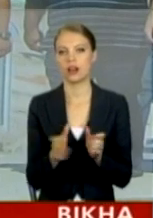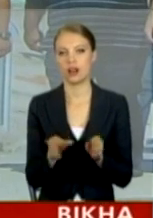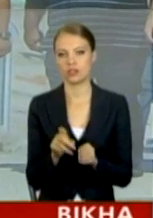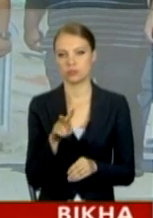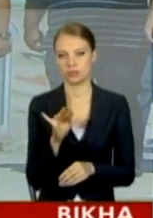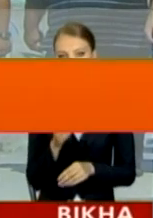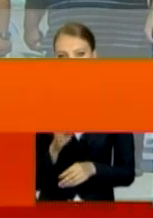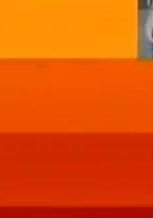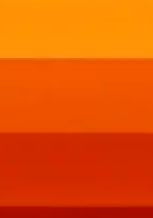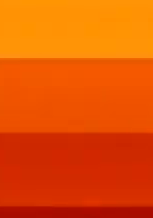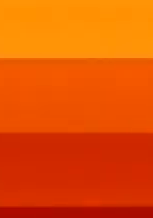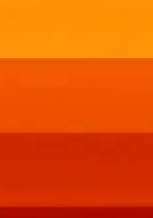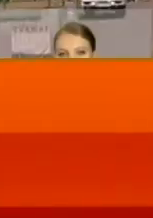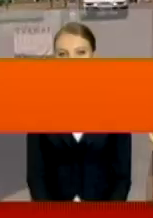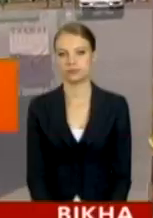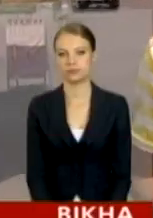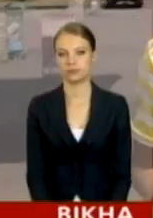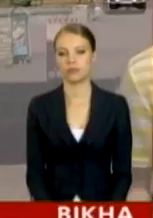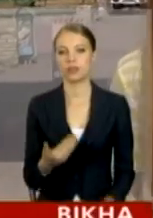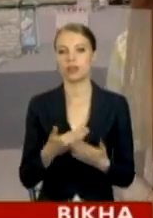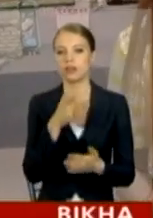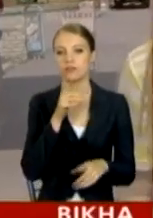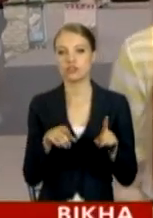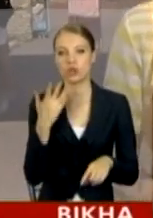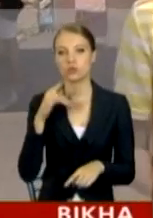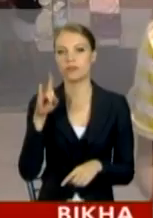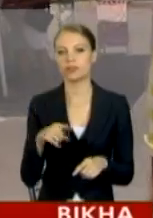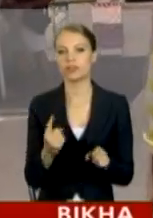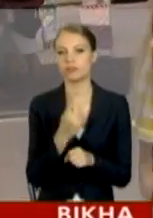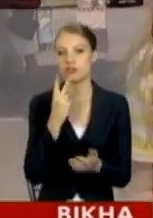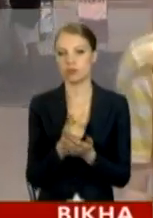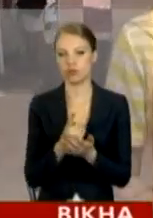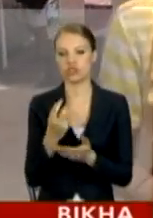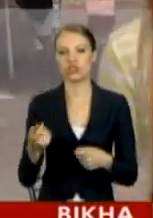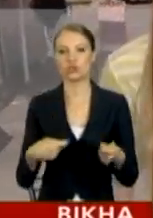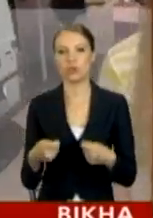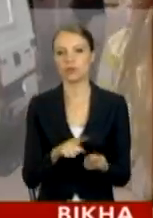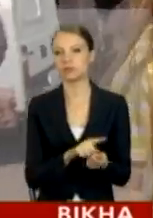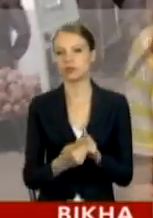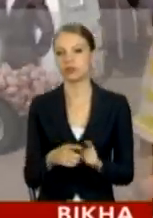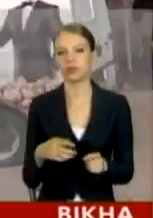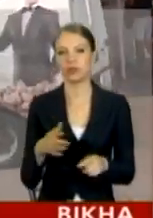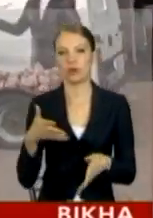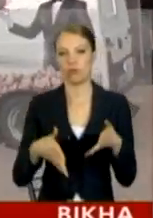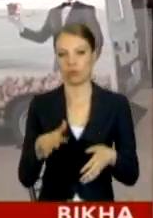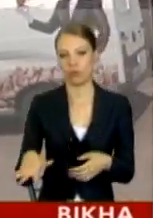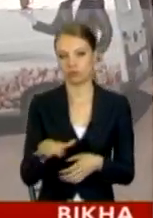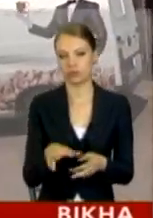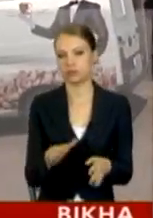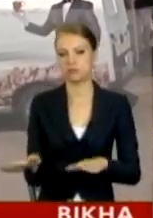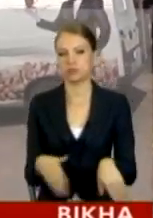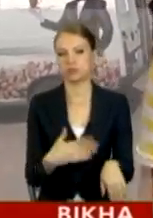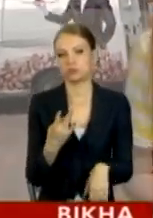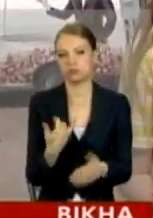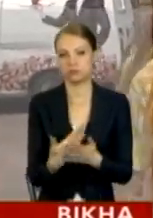із Кличком. Від часу, коли вікна вперше показали, у що торговці перетворили Оболонську набережну, минуло всього-навсього